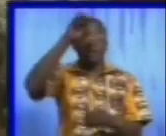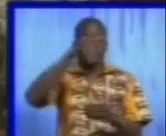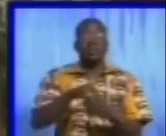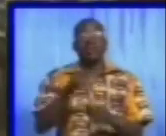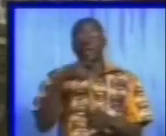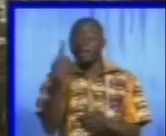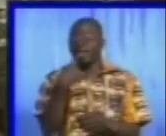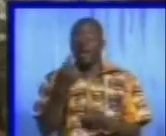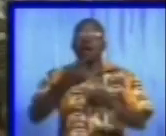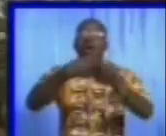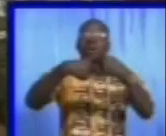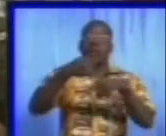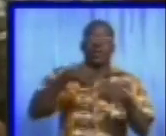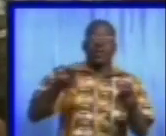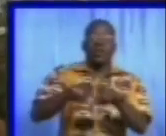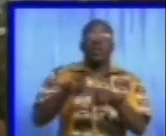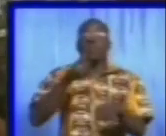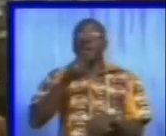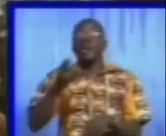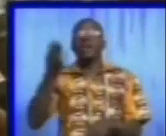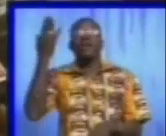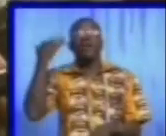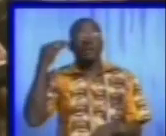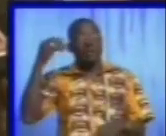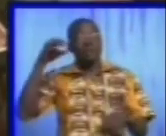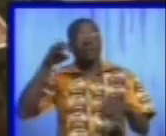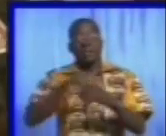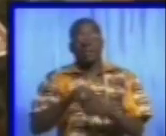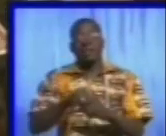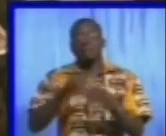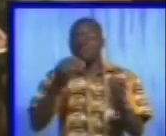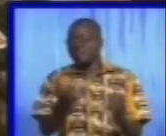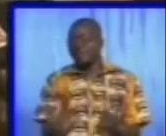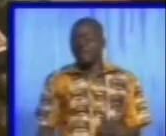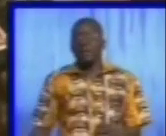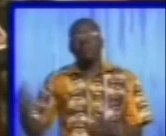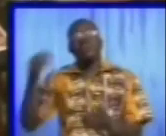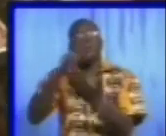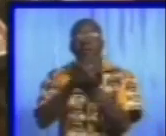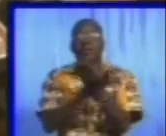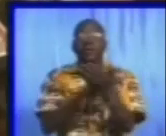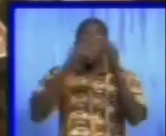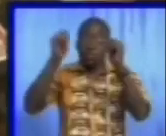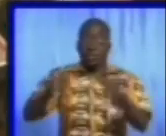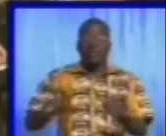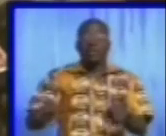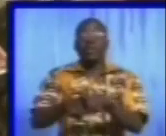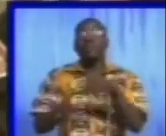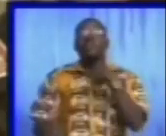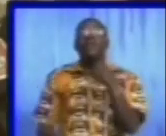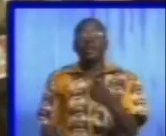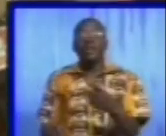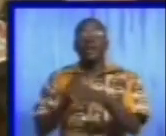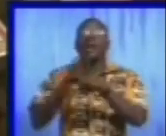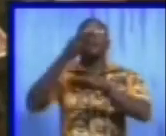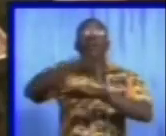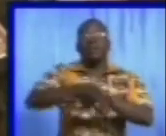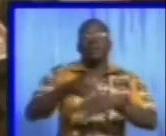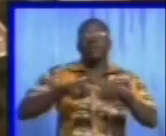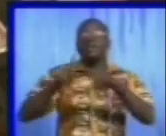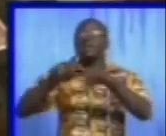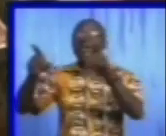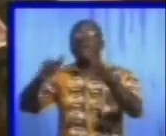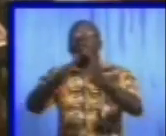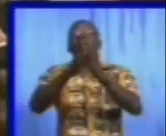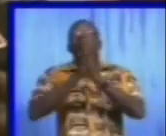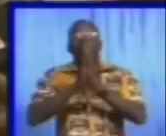revenu comme étant des éléments d'amélioration possible, c'est comme je le dis, c'est à travers les différentes recommandations